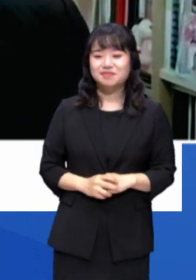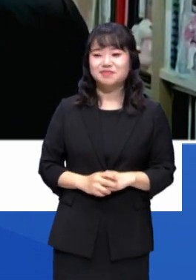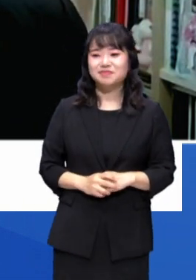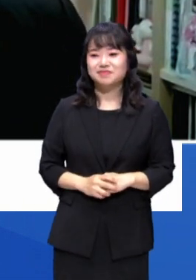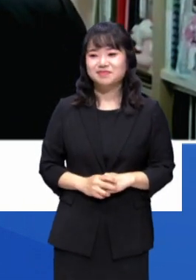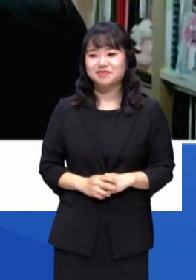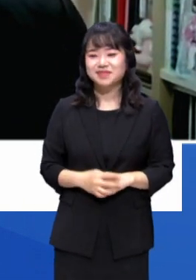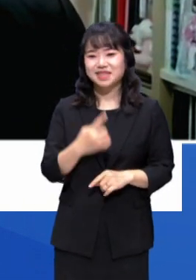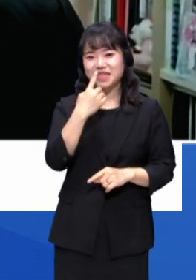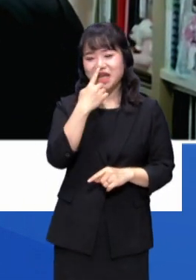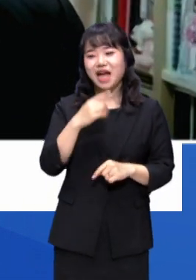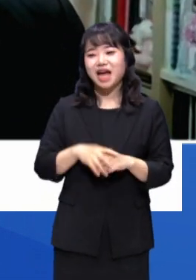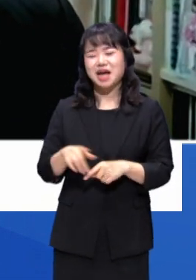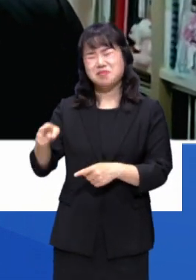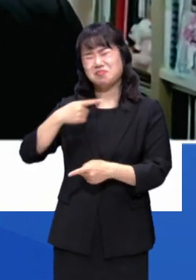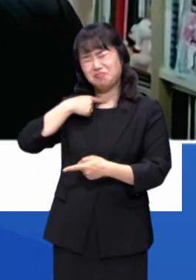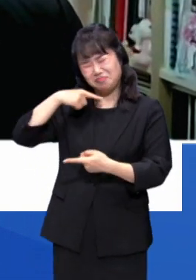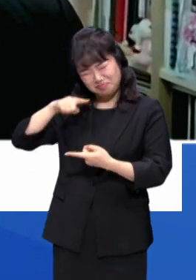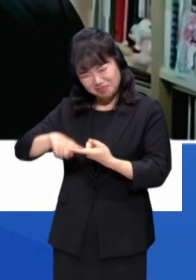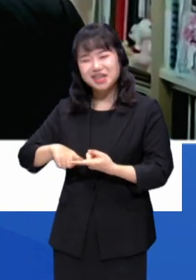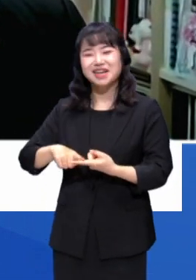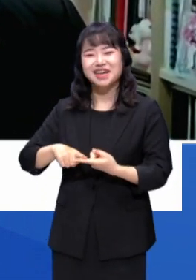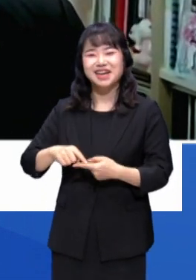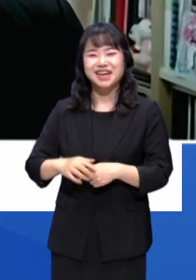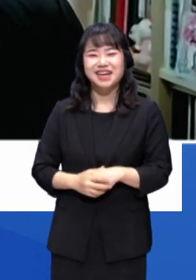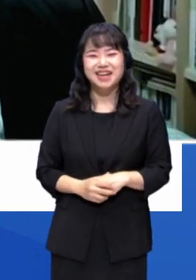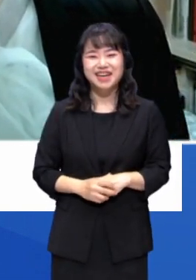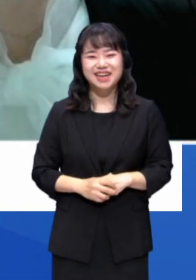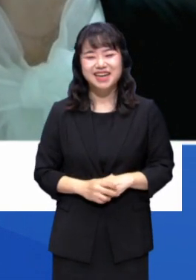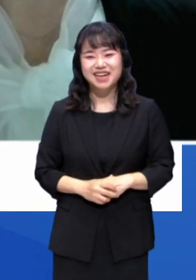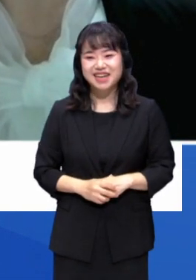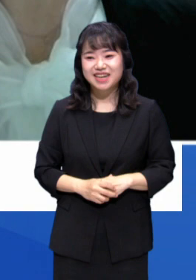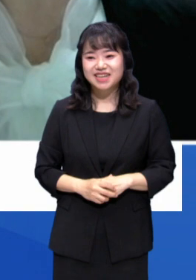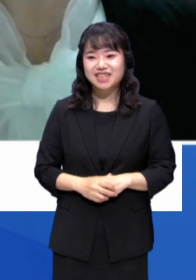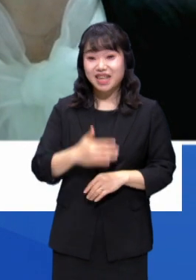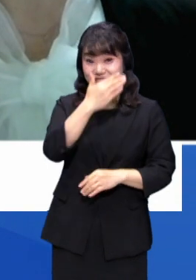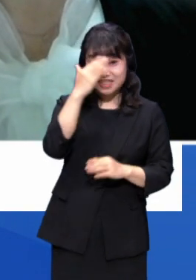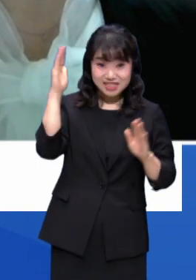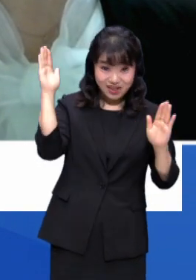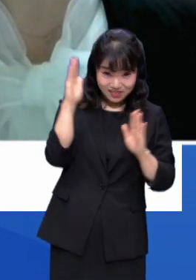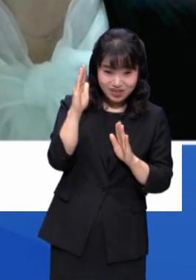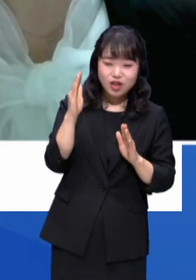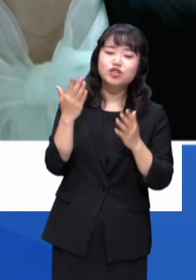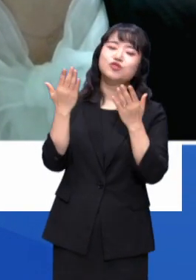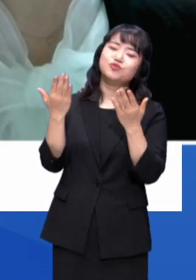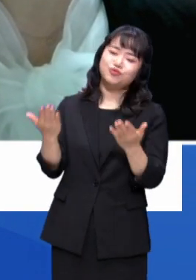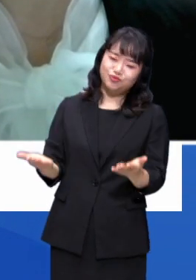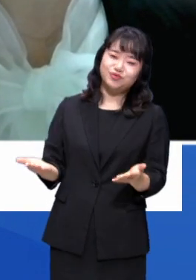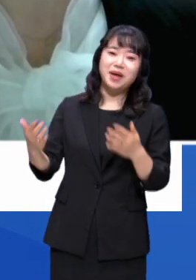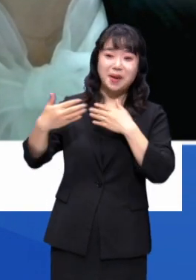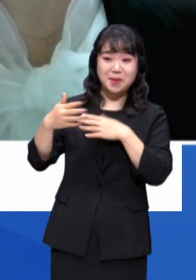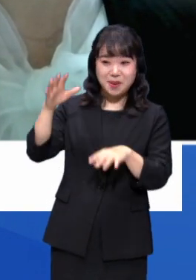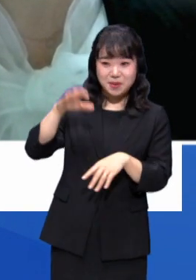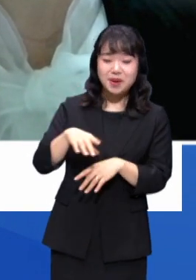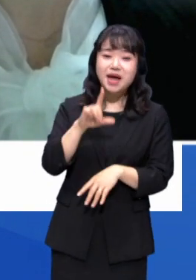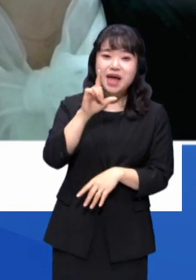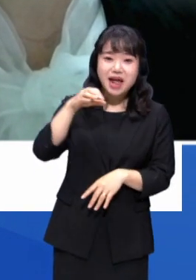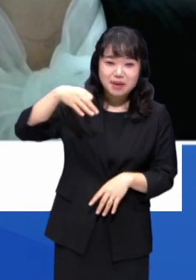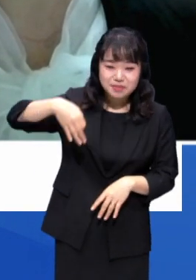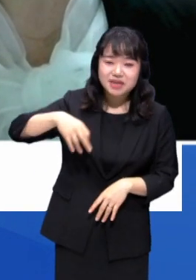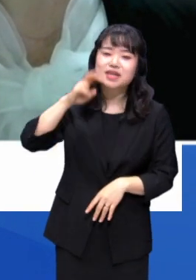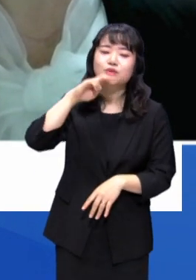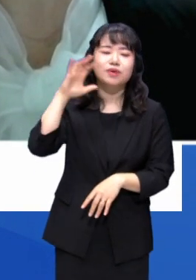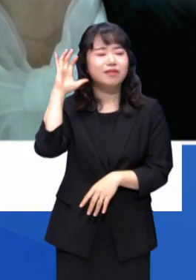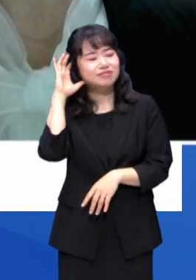네, 개인적으로 저는 이곳이 제일 마음에 들었는데요. 청년 휴식 공간 LP 음악 감상실입니다.